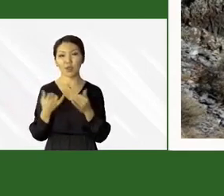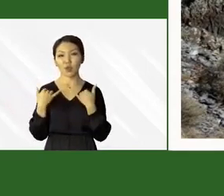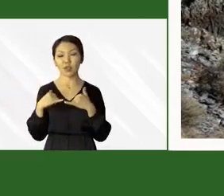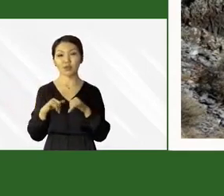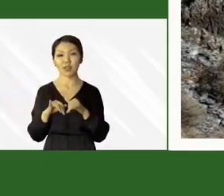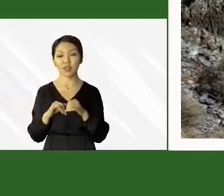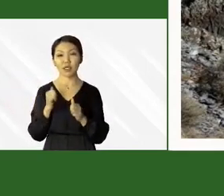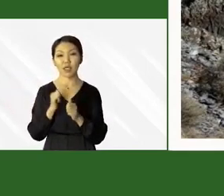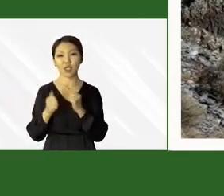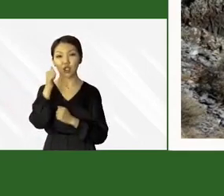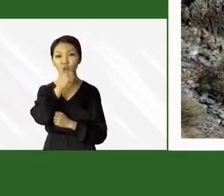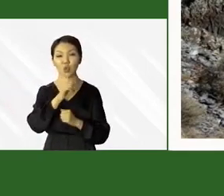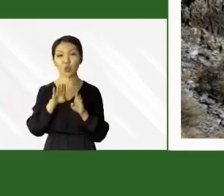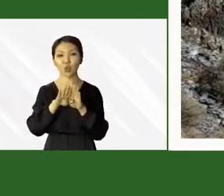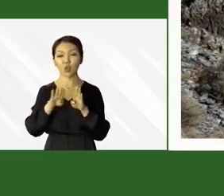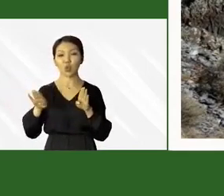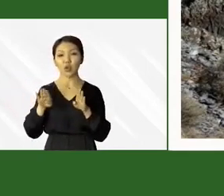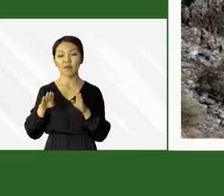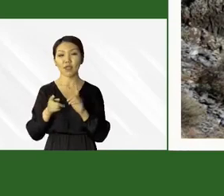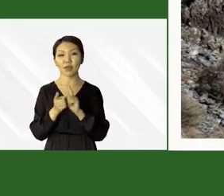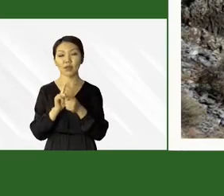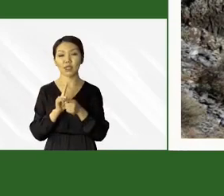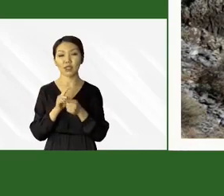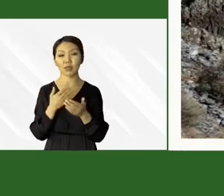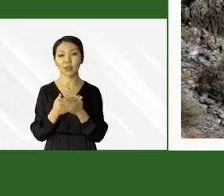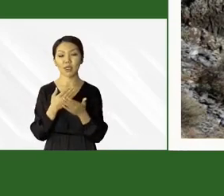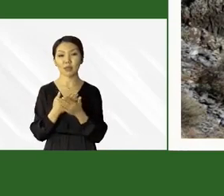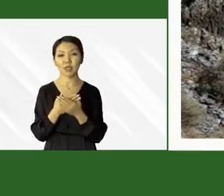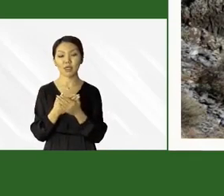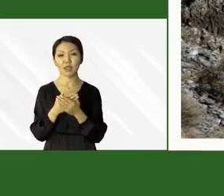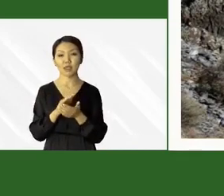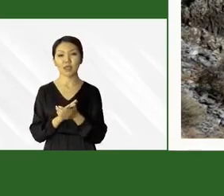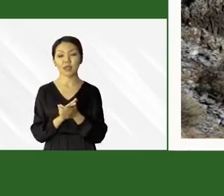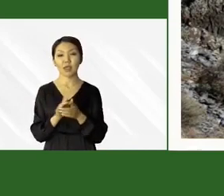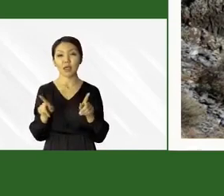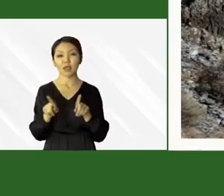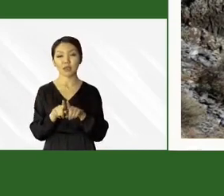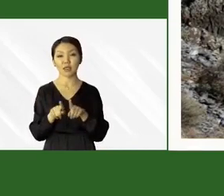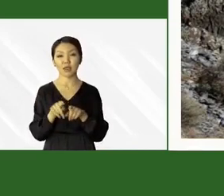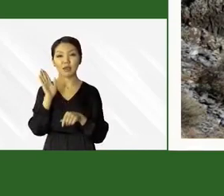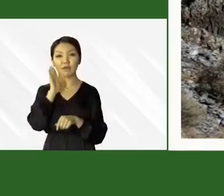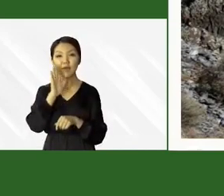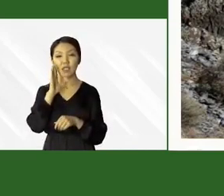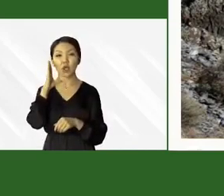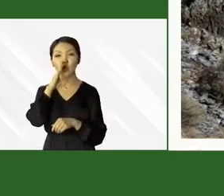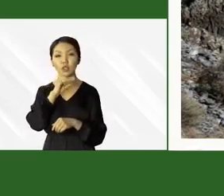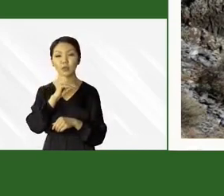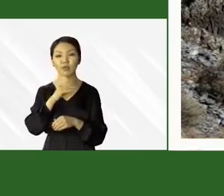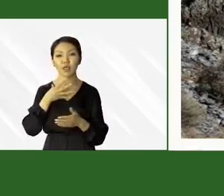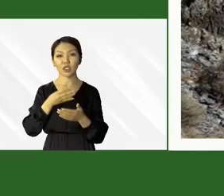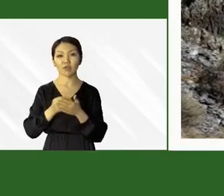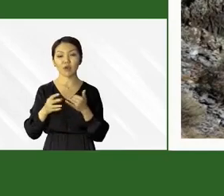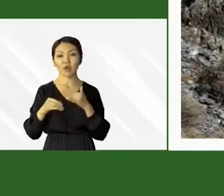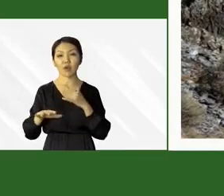года в год уровень меняется примерно с одинаковой последовательностью, и вода успевает намыть свой берег